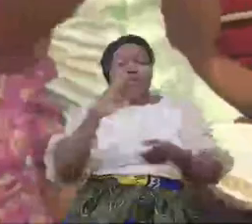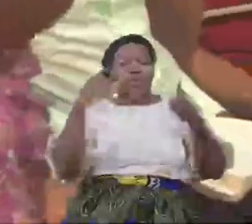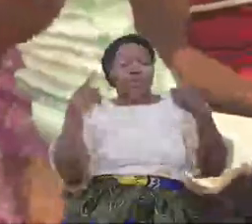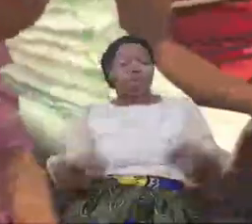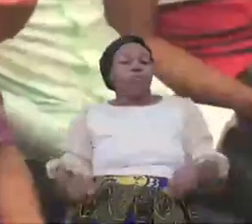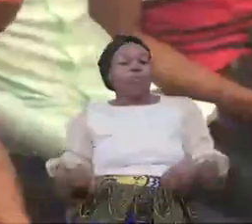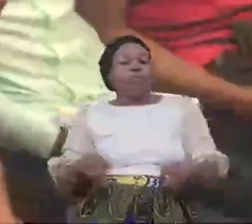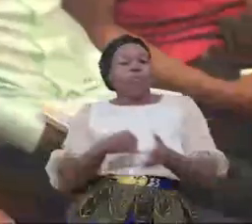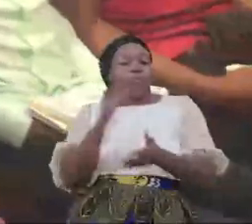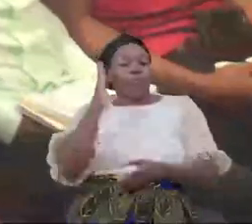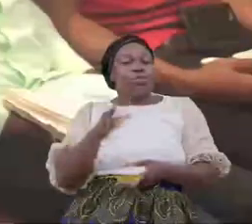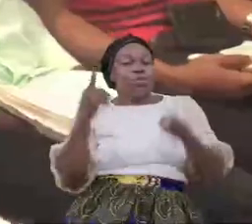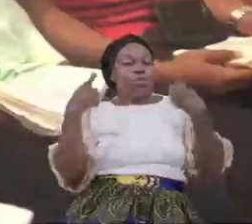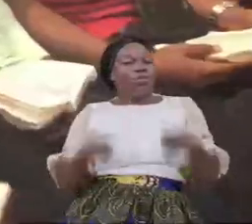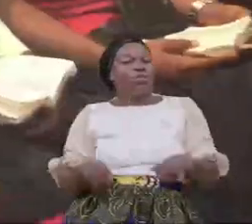Avant qu'il m'invoque.